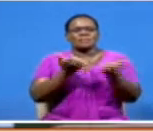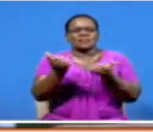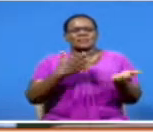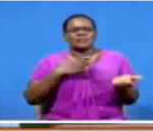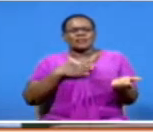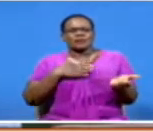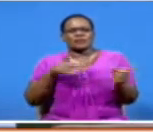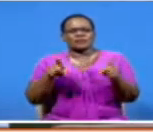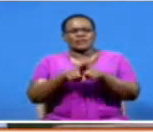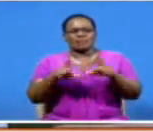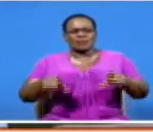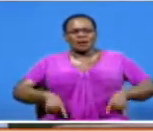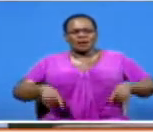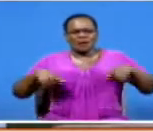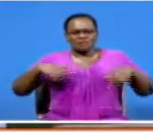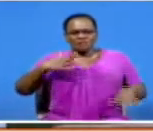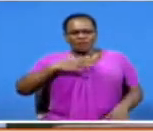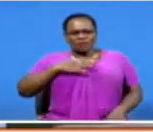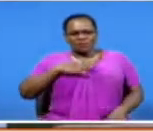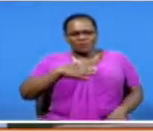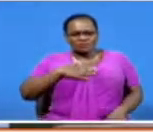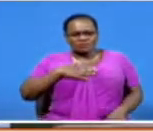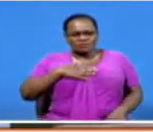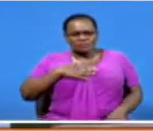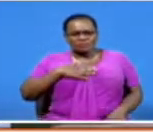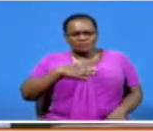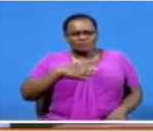zetu na kwa maisha zetu.